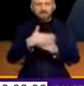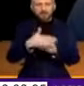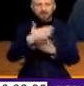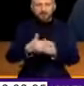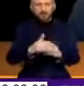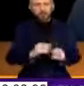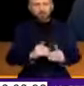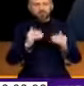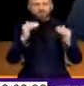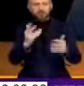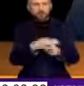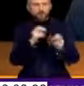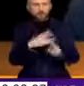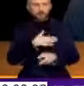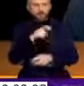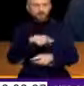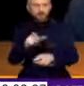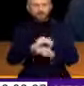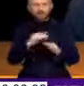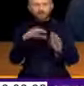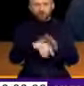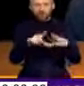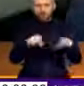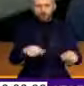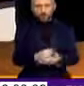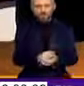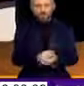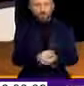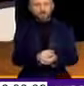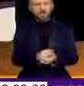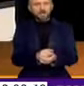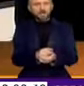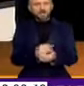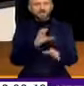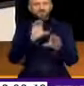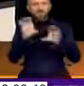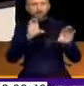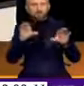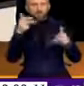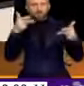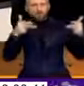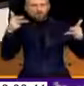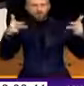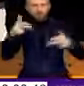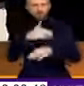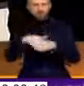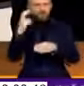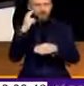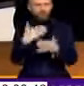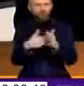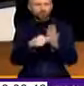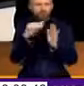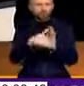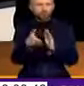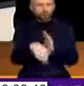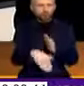підвищення безпеки наших громадян і дітей в школі. Угу. Встановлення камер На вулицях в Києві встановлено близько 6 тисяч камер.